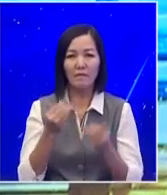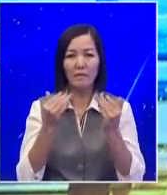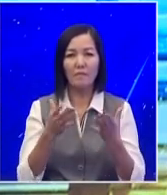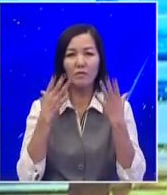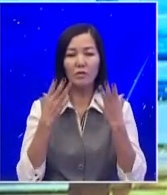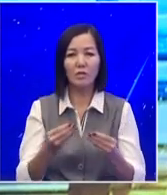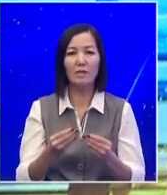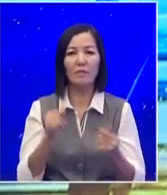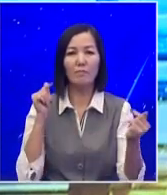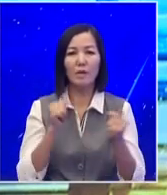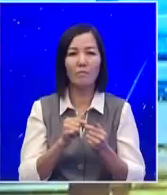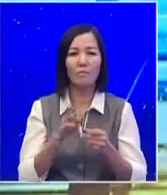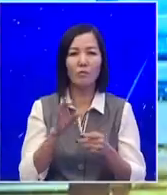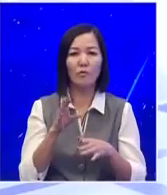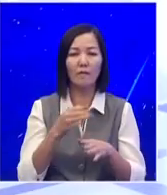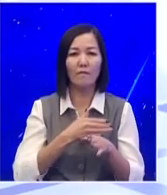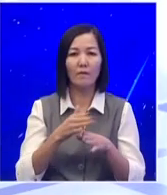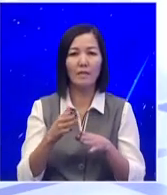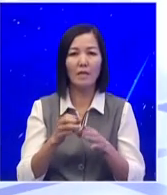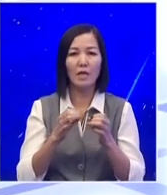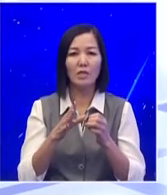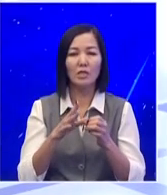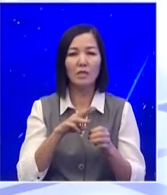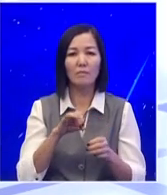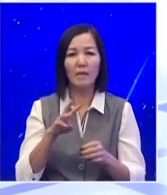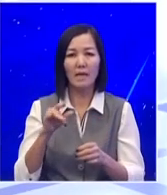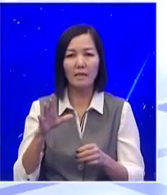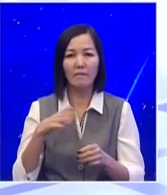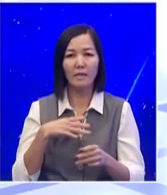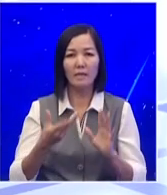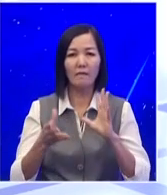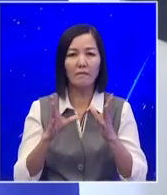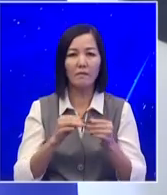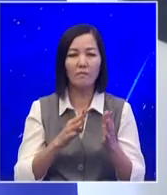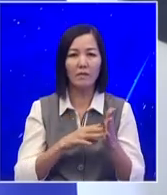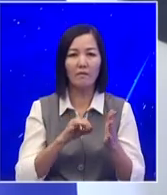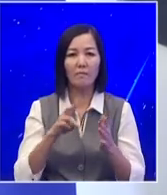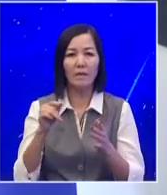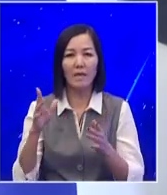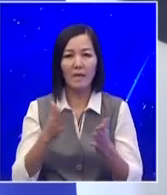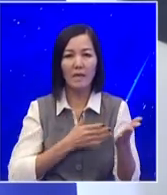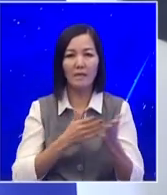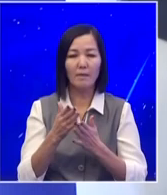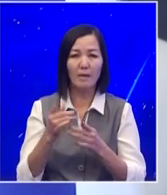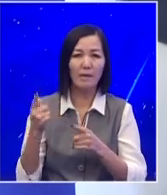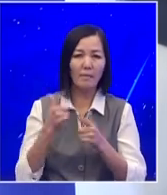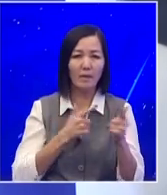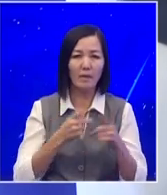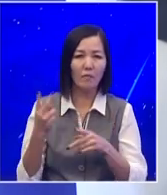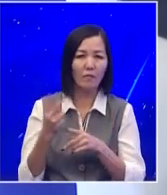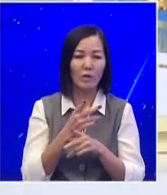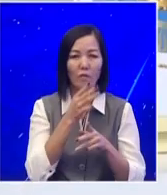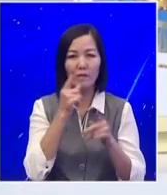Джансингиров. На сегодняшний день на борьбу с COVID выделено около 14 миллиардов тенге. Почти 9 миллиардов из них направлены